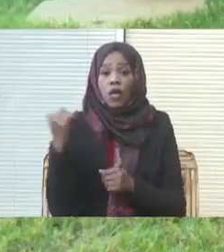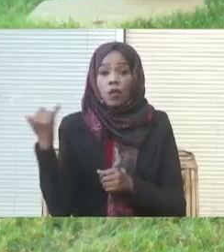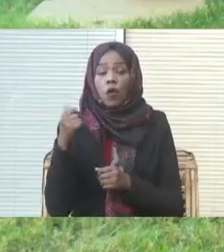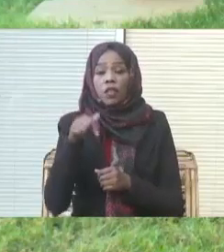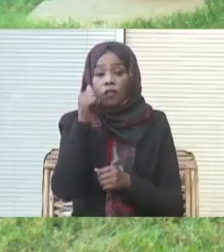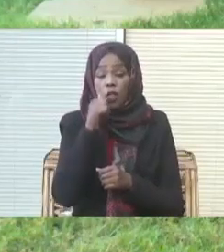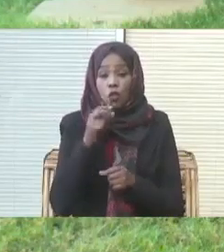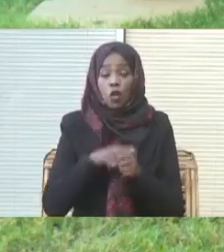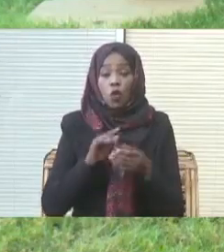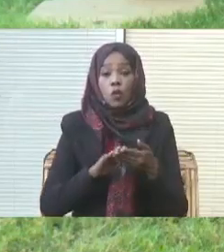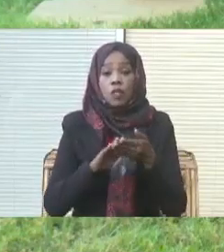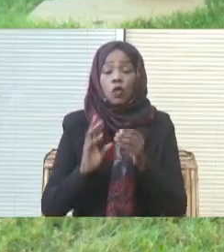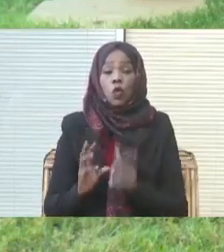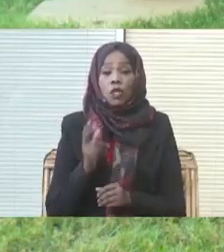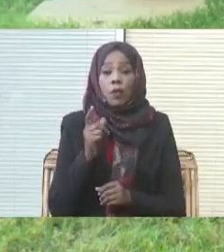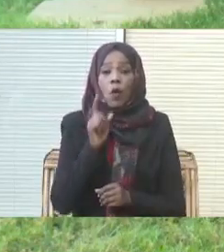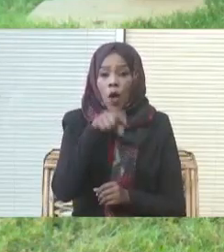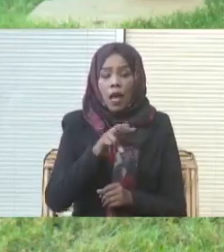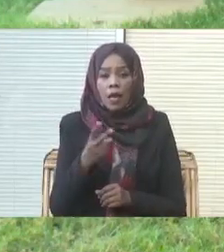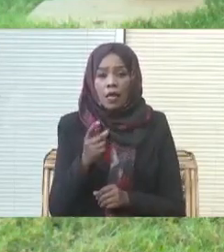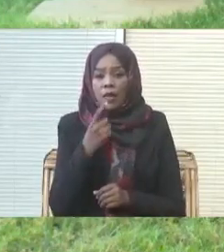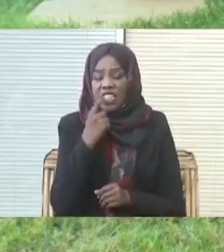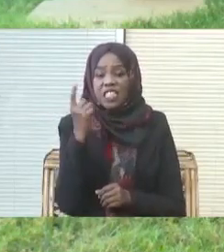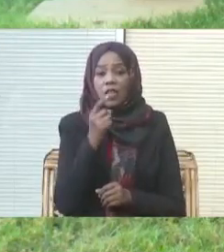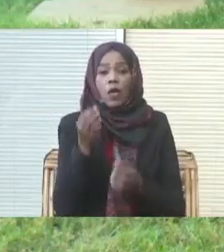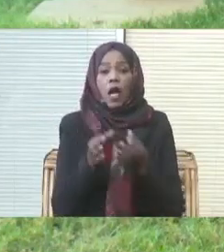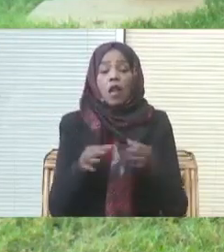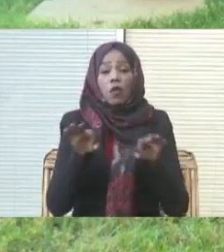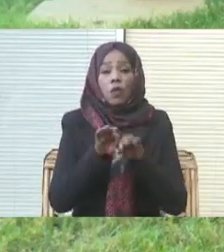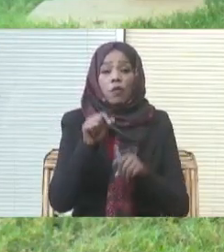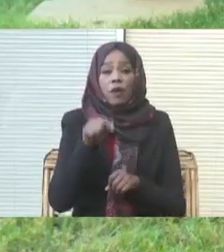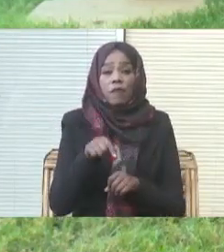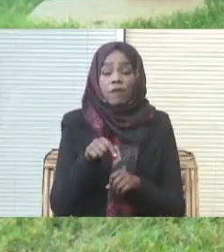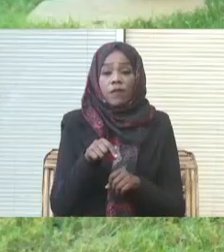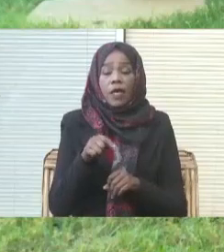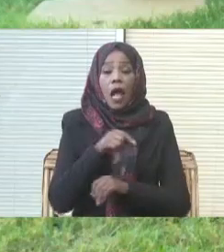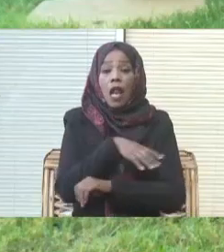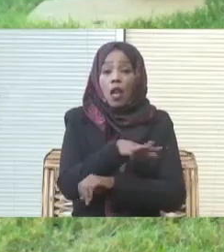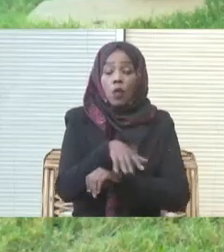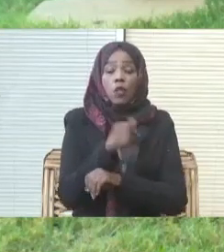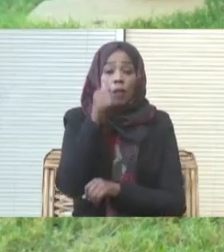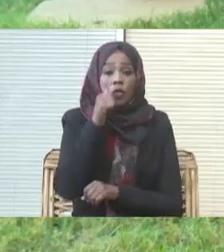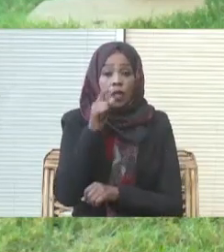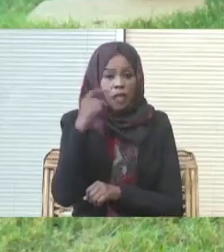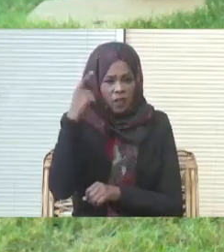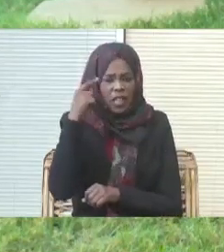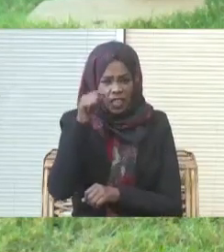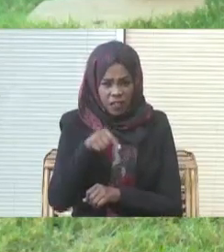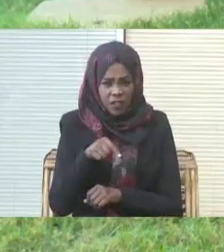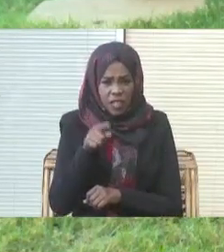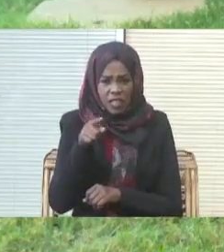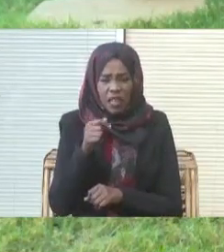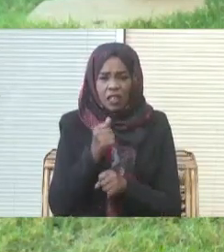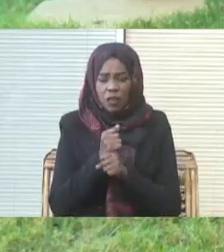في كل اللي هي خلينا نقول الأيام السنوية المهمة جدا في للمجتمع السوداني. هل فكرت إنه أنت ممكن